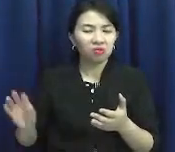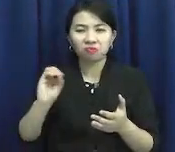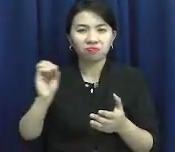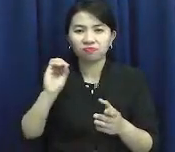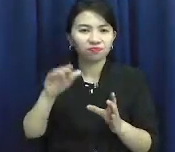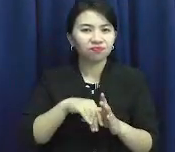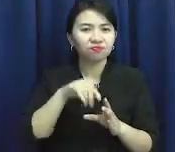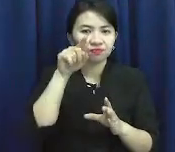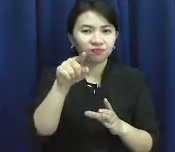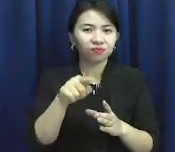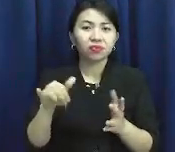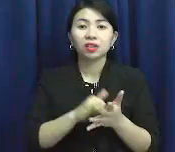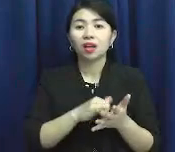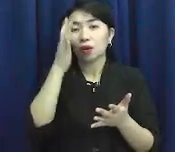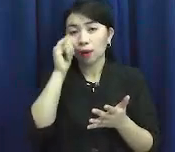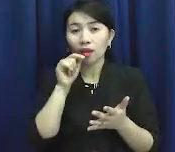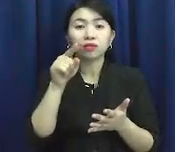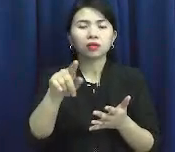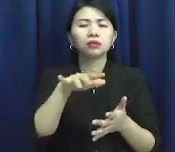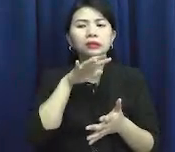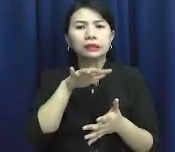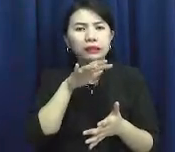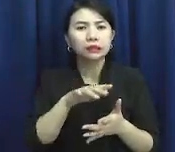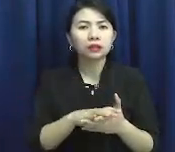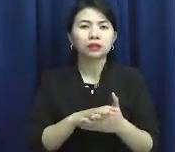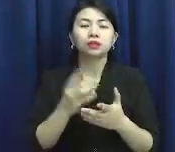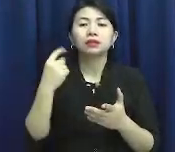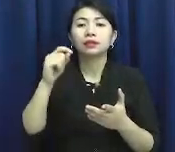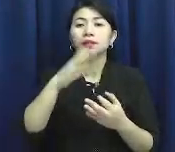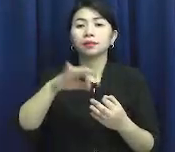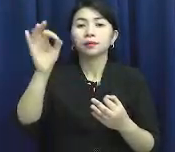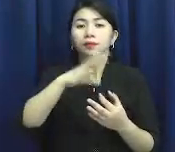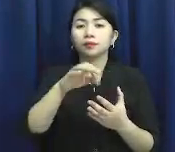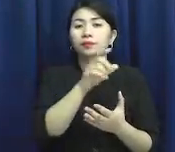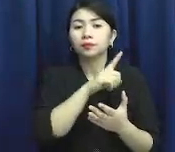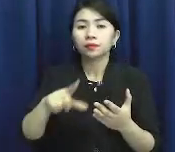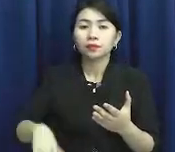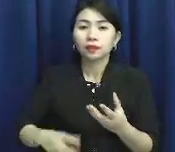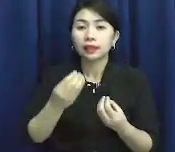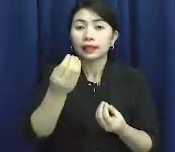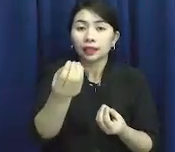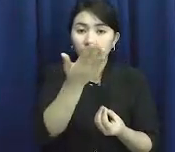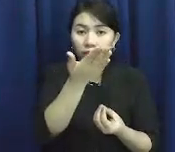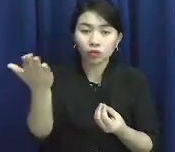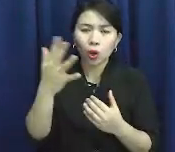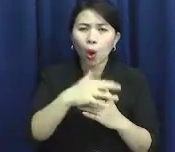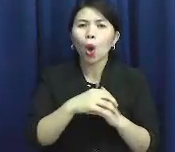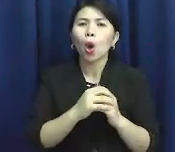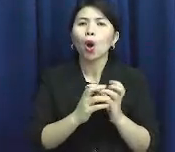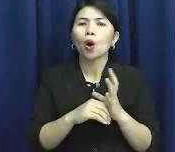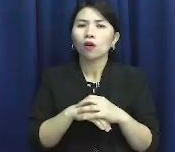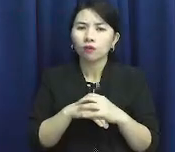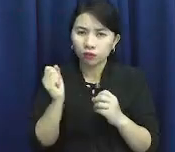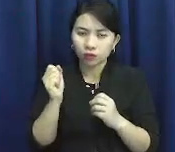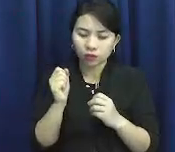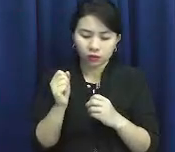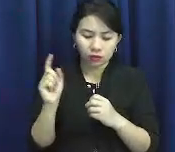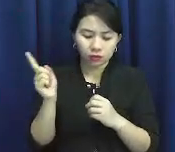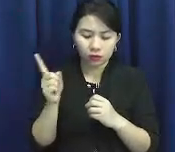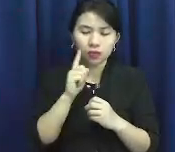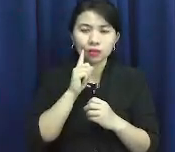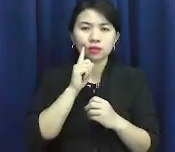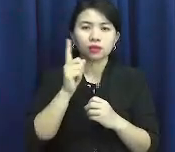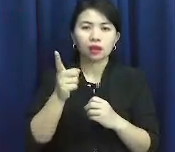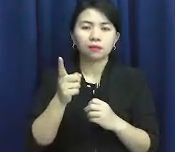right. Kaya ka na papagod, sa totoo lang. Kasi the spirit of the Lord will give you comfort eh. Bakit? Tinan nyo po, yung binasa po ni Sir Jao